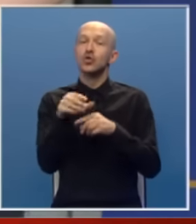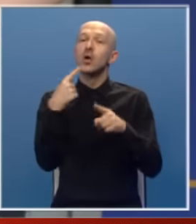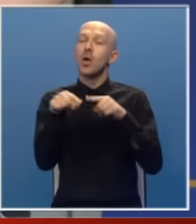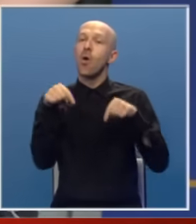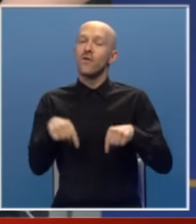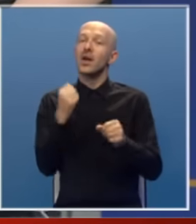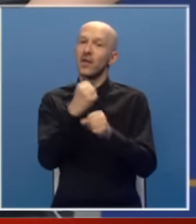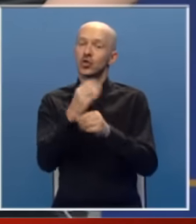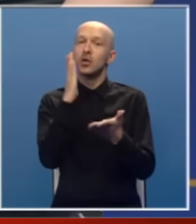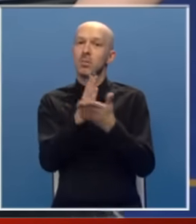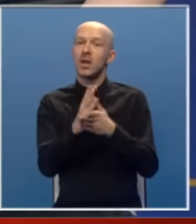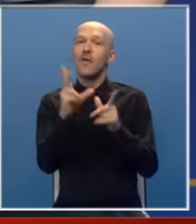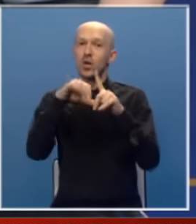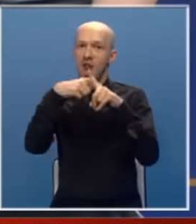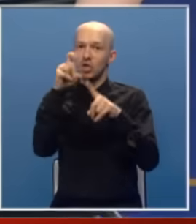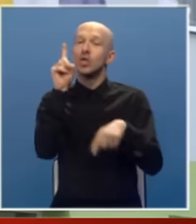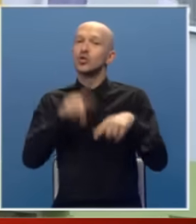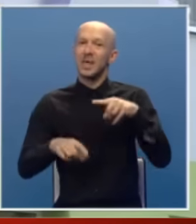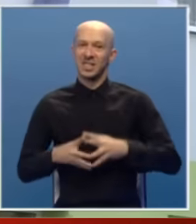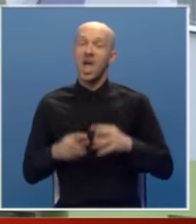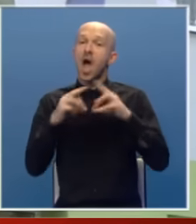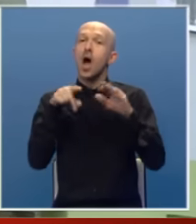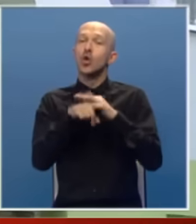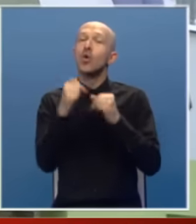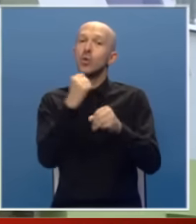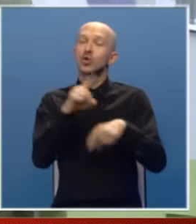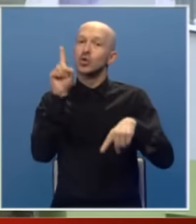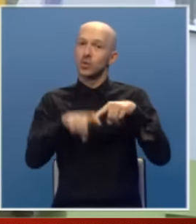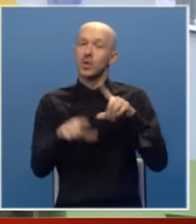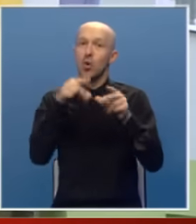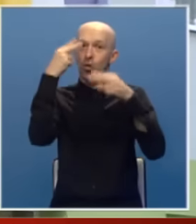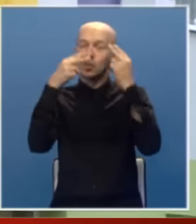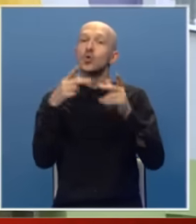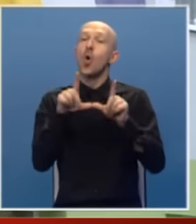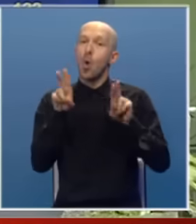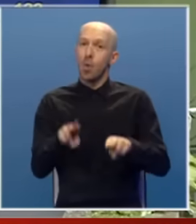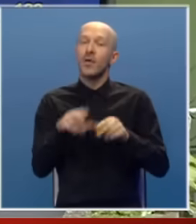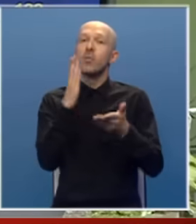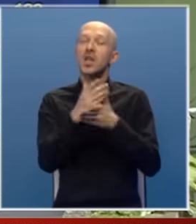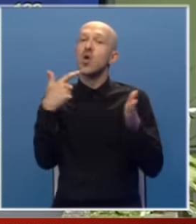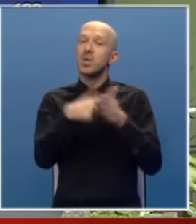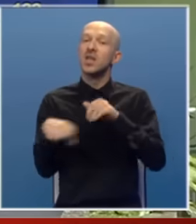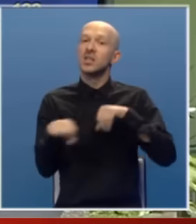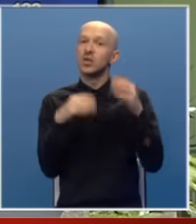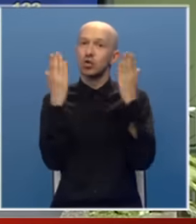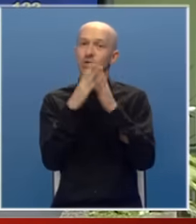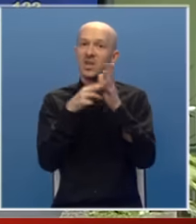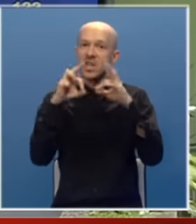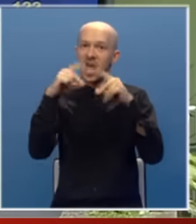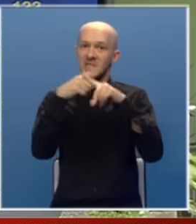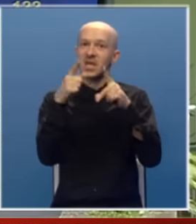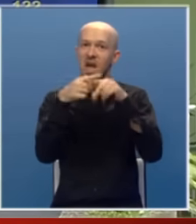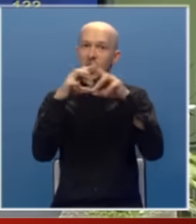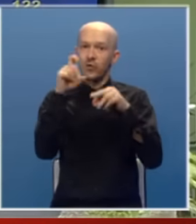za ovakav čin bila je Vukalićeva suspenzija, a tokom procesa suspenzije u komisiji su upravo bili ubijeni direktor škole Nijaz